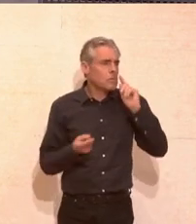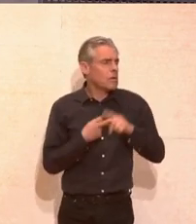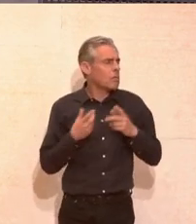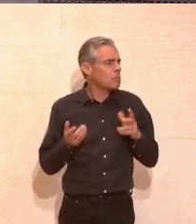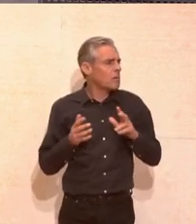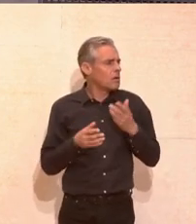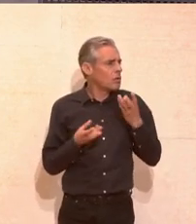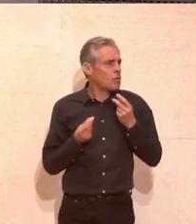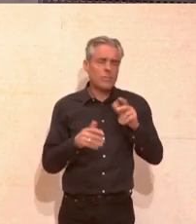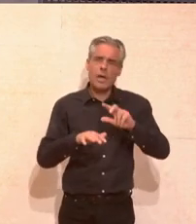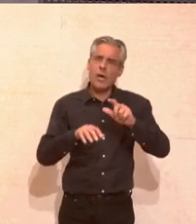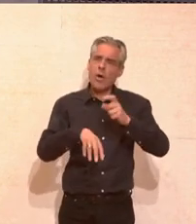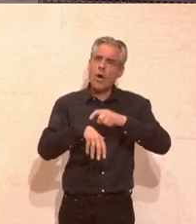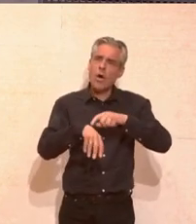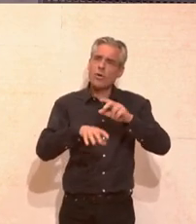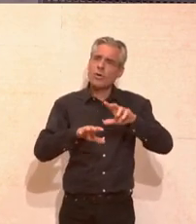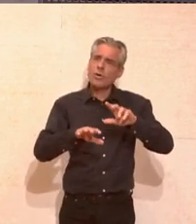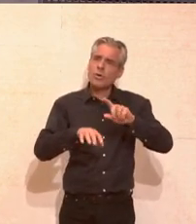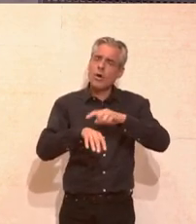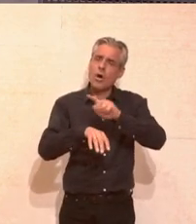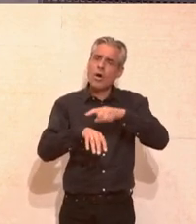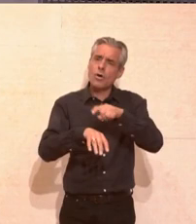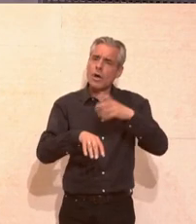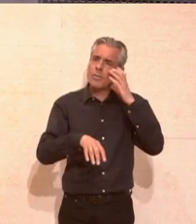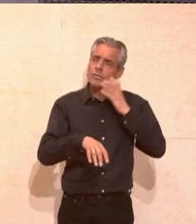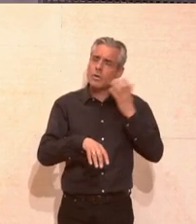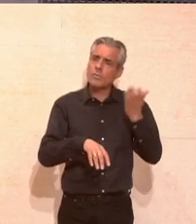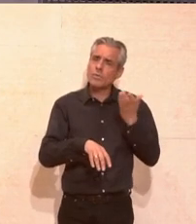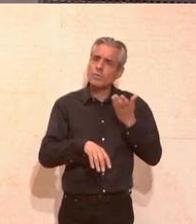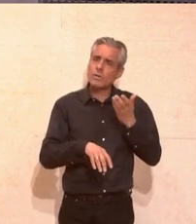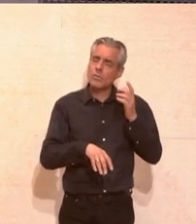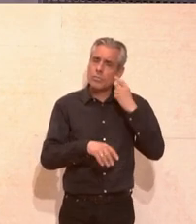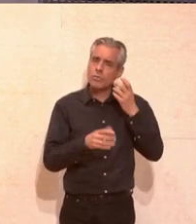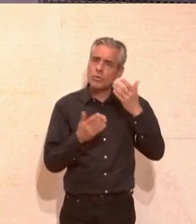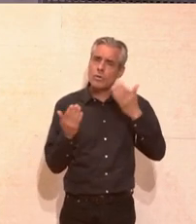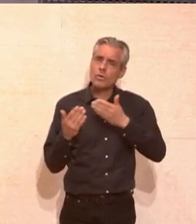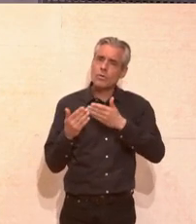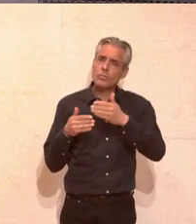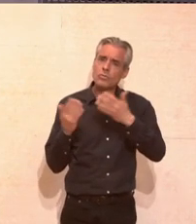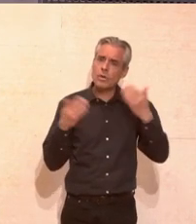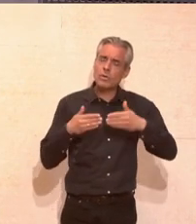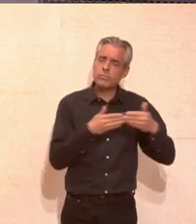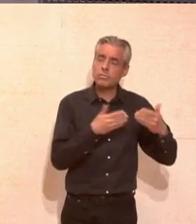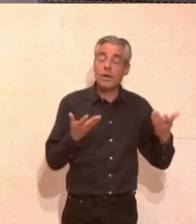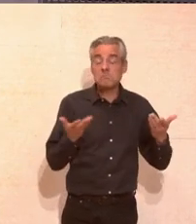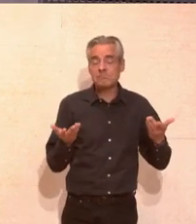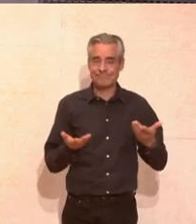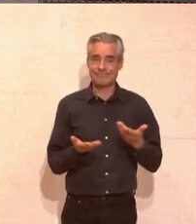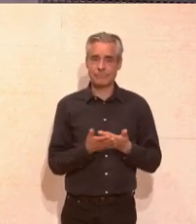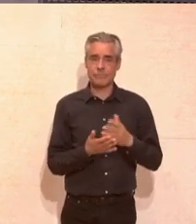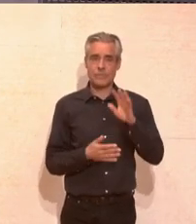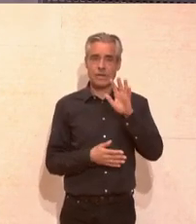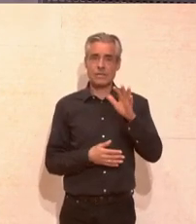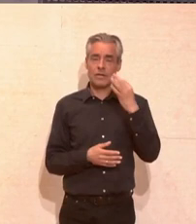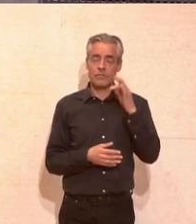été plus en difficulté si on vous avait demandé combien d'heures de sommeil un adolescent a besoin de réaliser chaque nuit. Donc voilà. Et les 5 fruits et